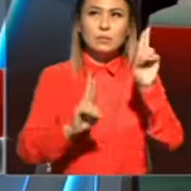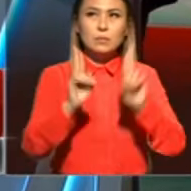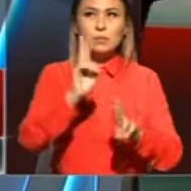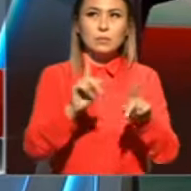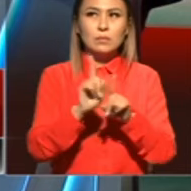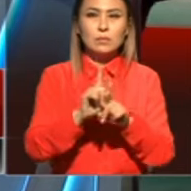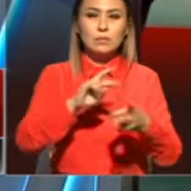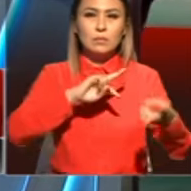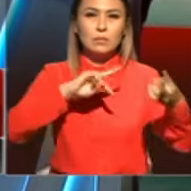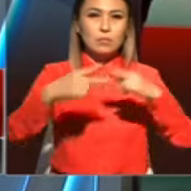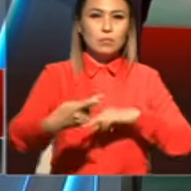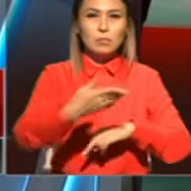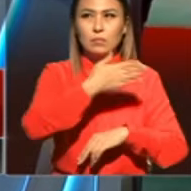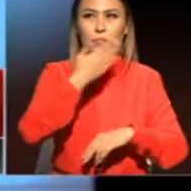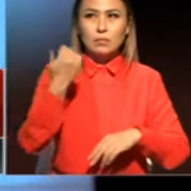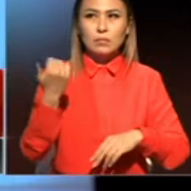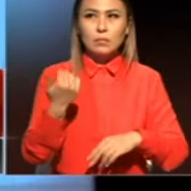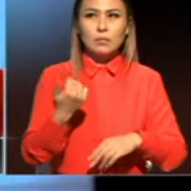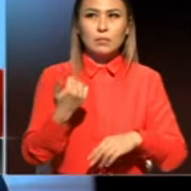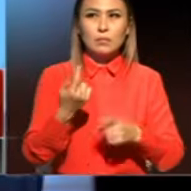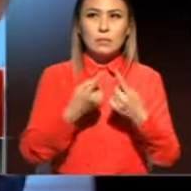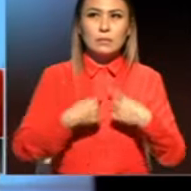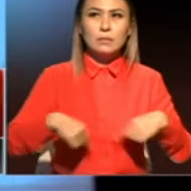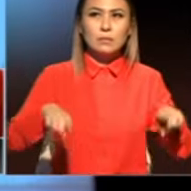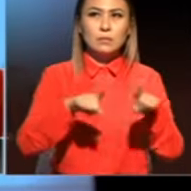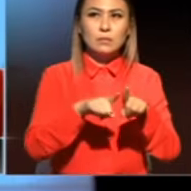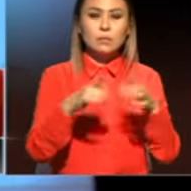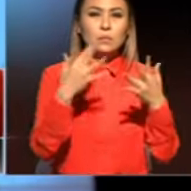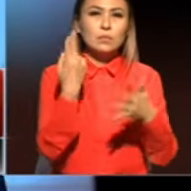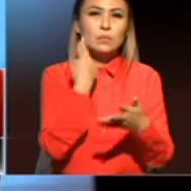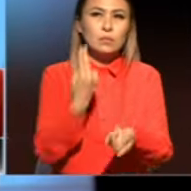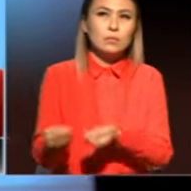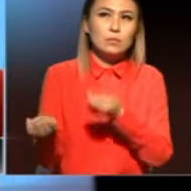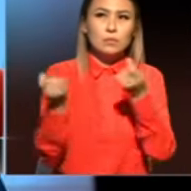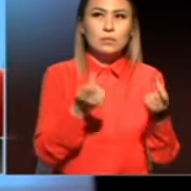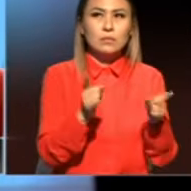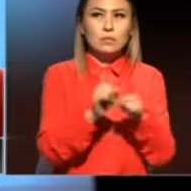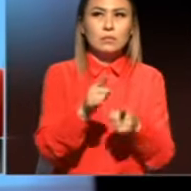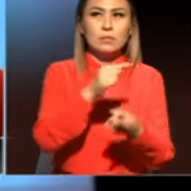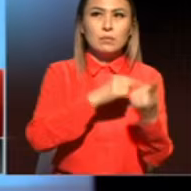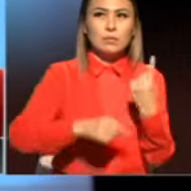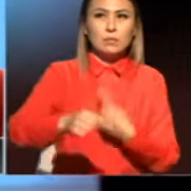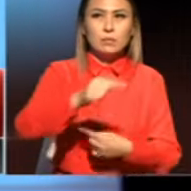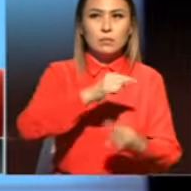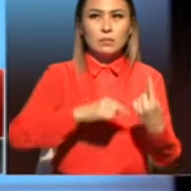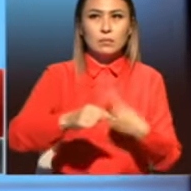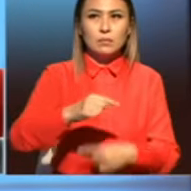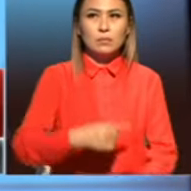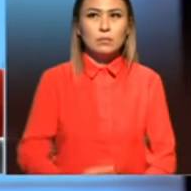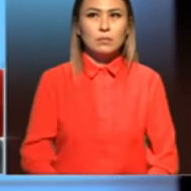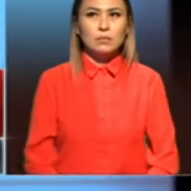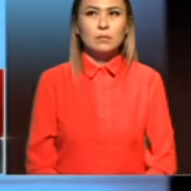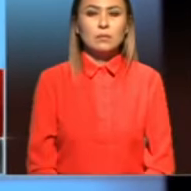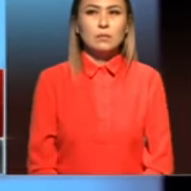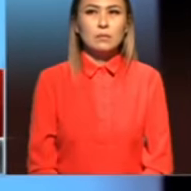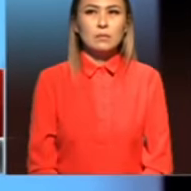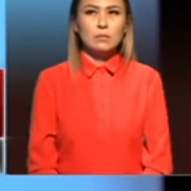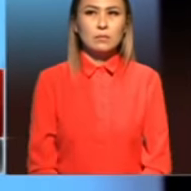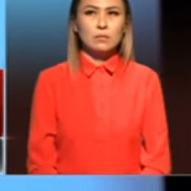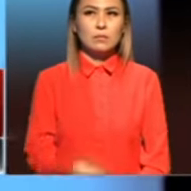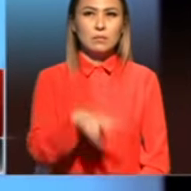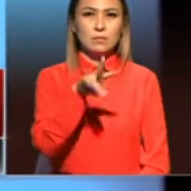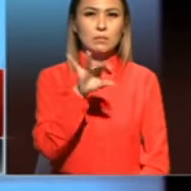кері байланысы жоқ. Қоғамға сен қанша қарыз әкел, ол қайтадан сол жаңағы Елертің